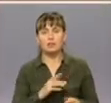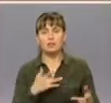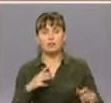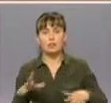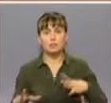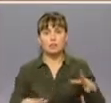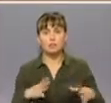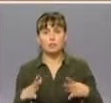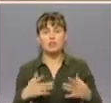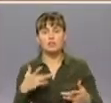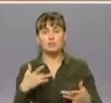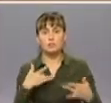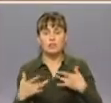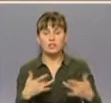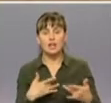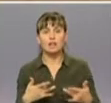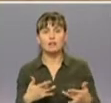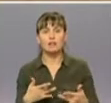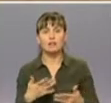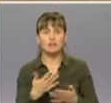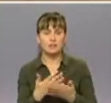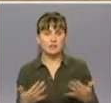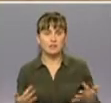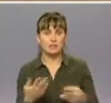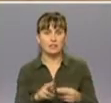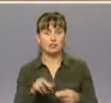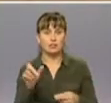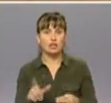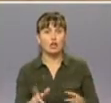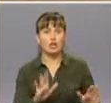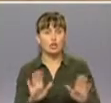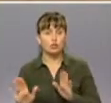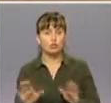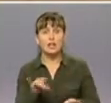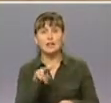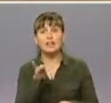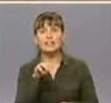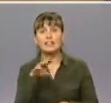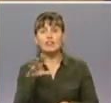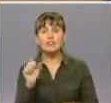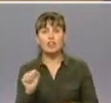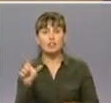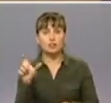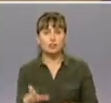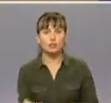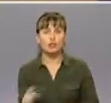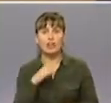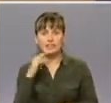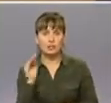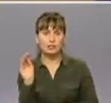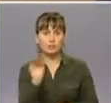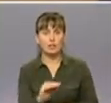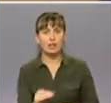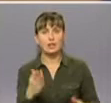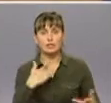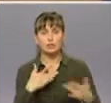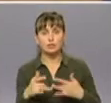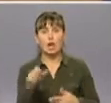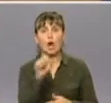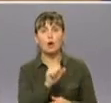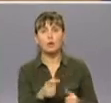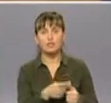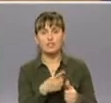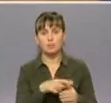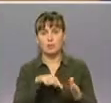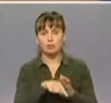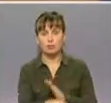Репетиция спектакля «Заклятие Коркыта» по пьесе Ирангаипа. Режиссер из Литвы Йонас Вайткус ставит ее в Казахском драматическом театре имени Уэзова.